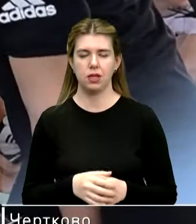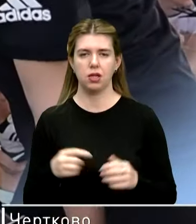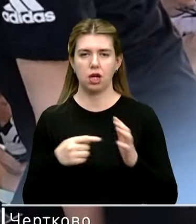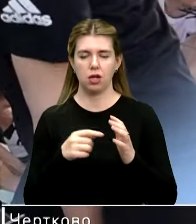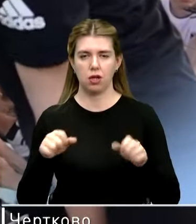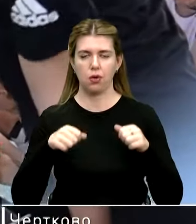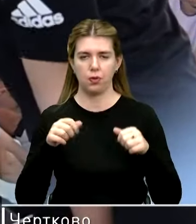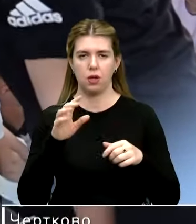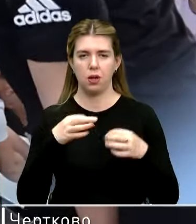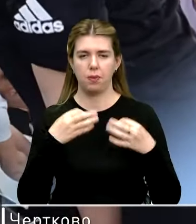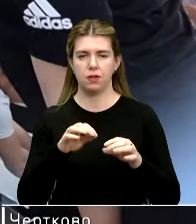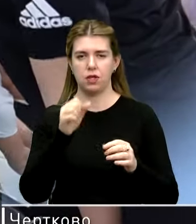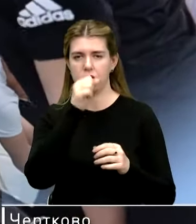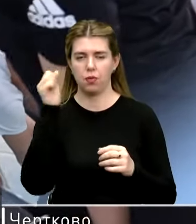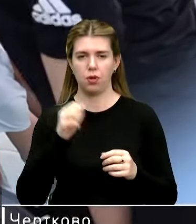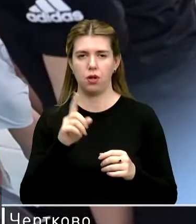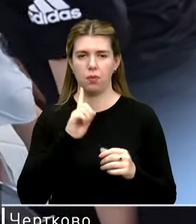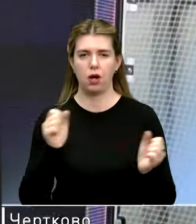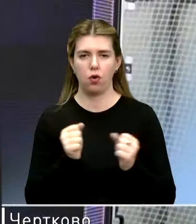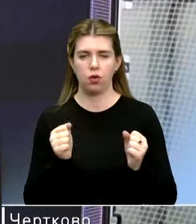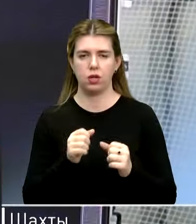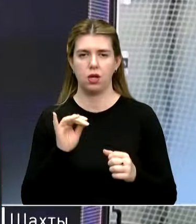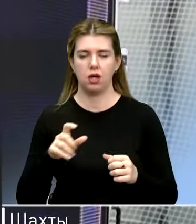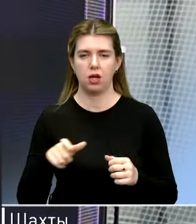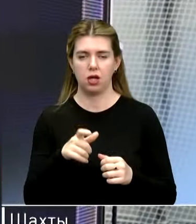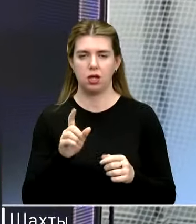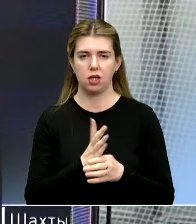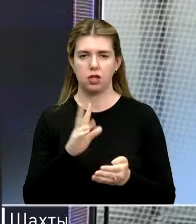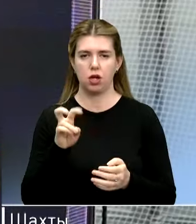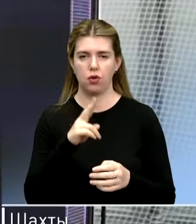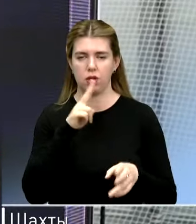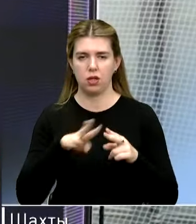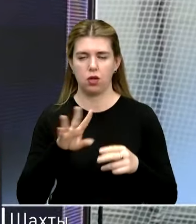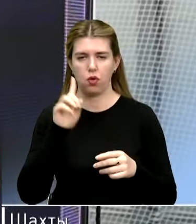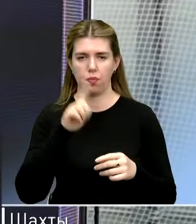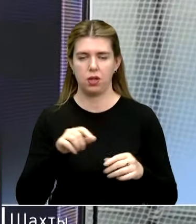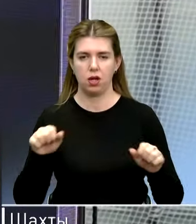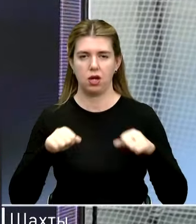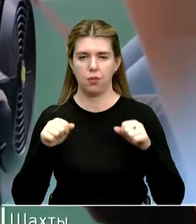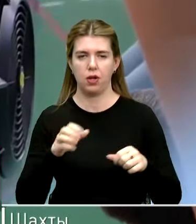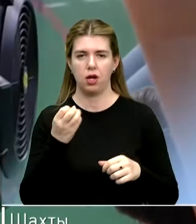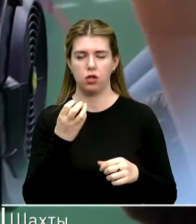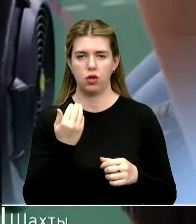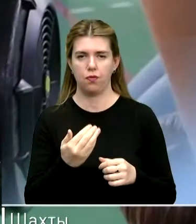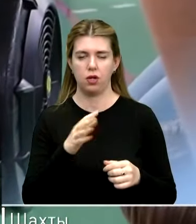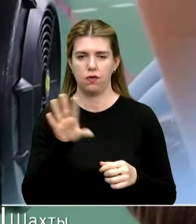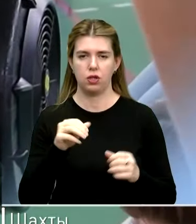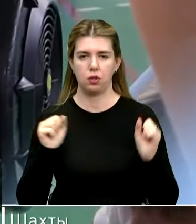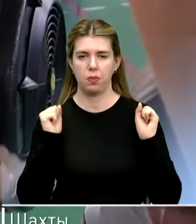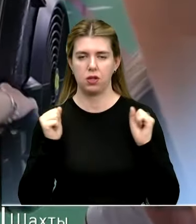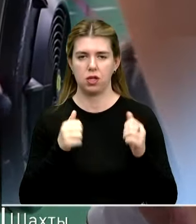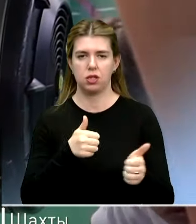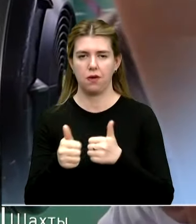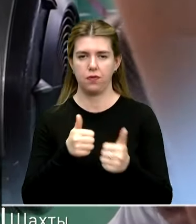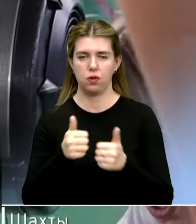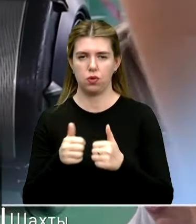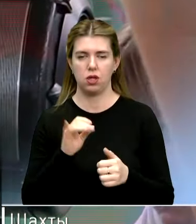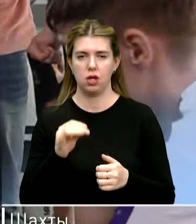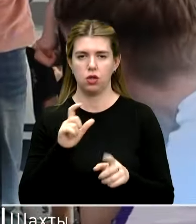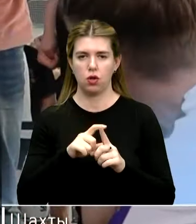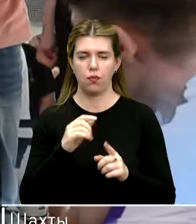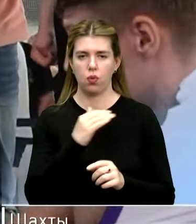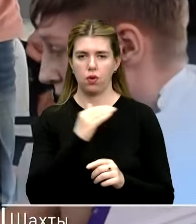Гребной эргометр позволяет зимой, пока холодно и на реке стоит лед, не терять навыки в гребле. А еще на его основе спортсмены соревнуются. И,